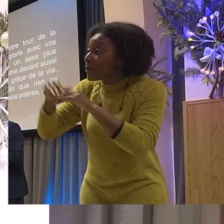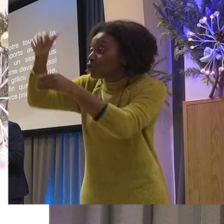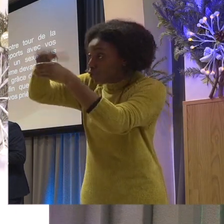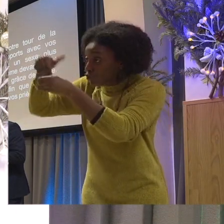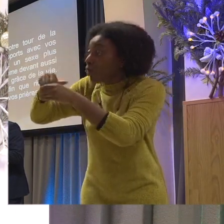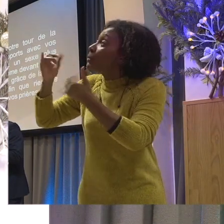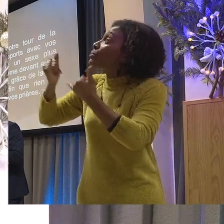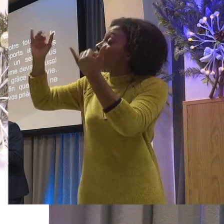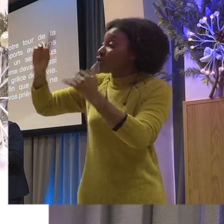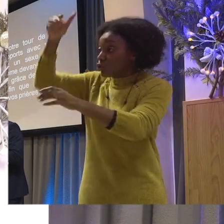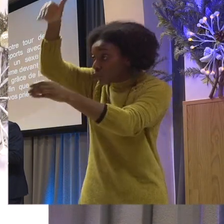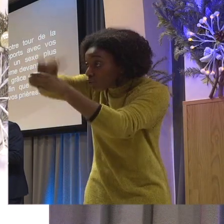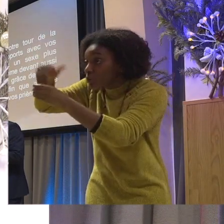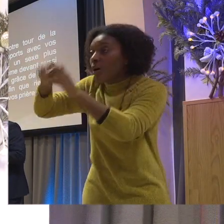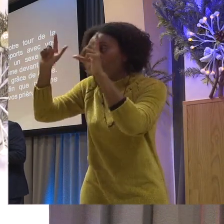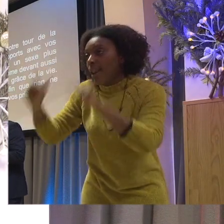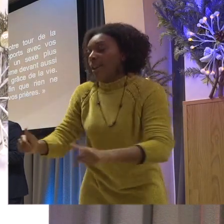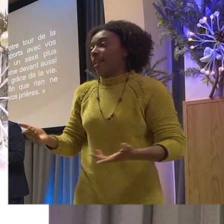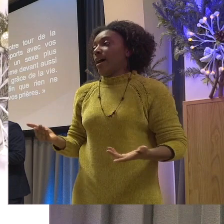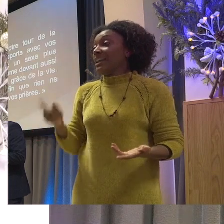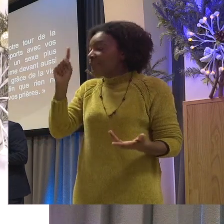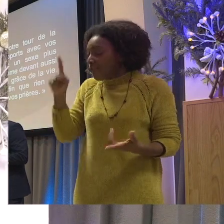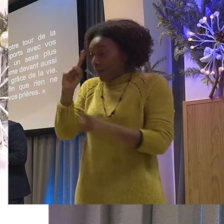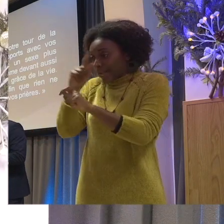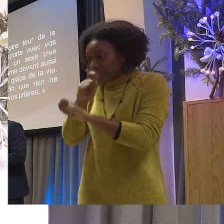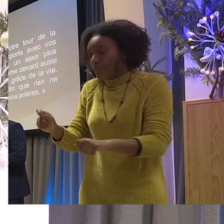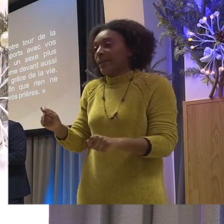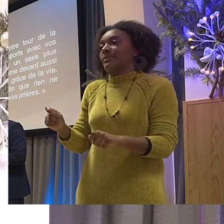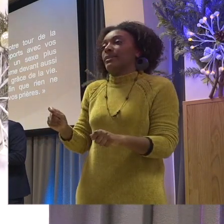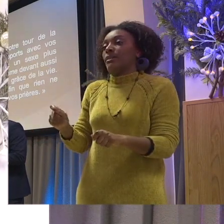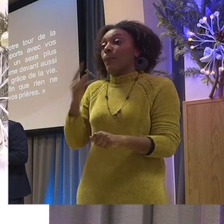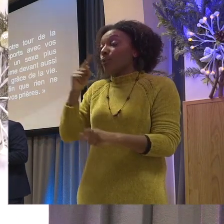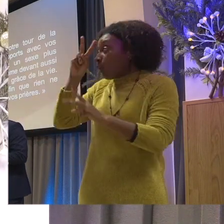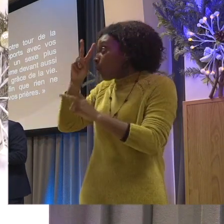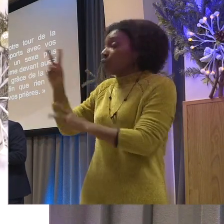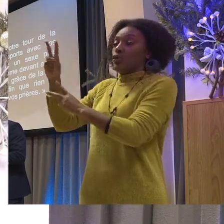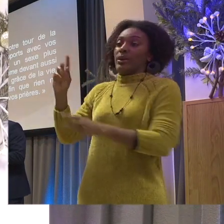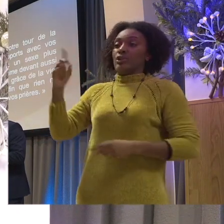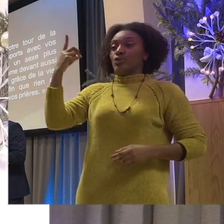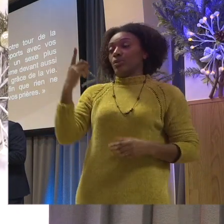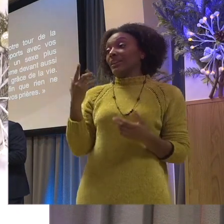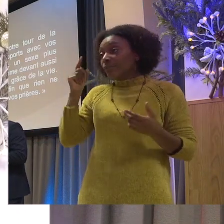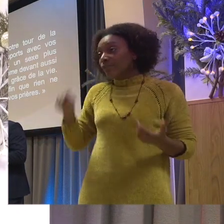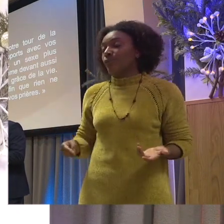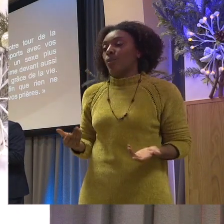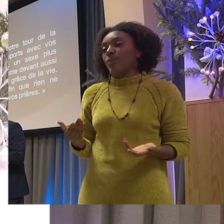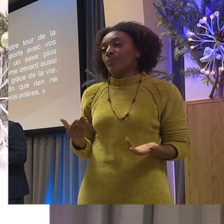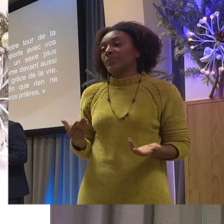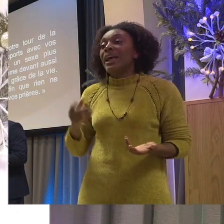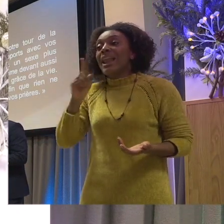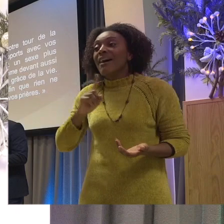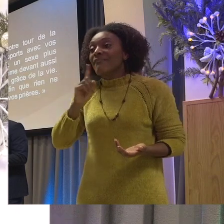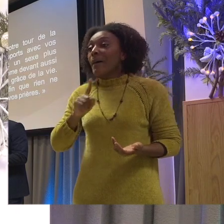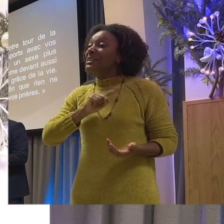la puissance du Seigneur et tu dois respecter cela pour honorer Dieu. Alléluia! La femme n'est pas